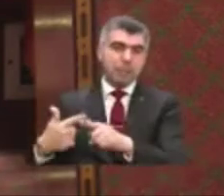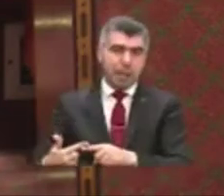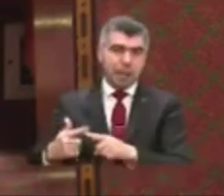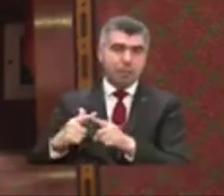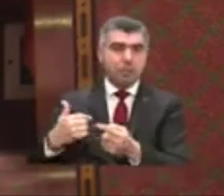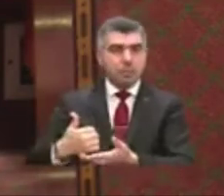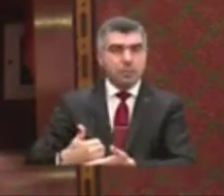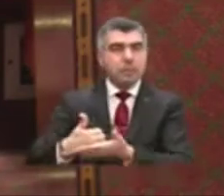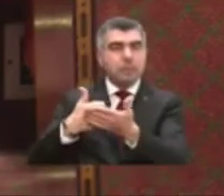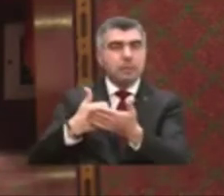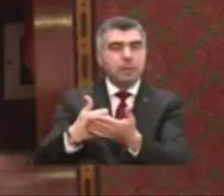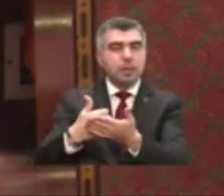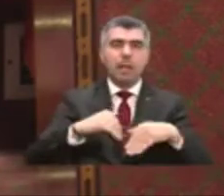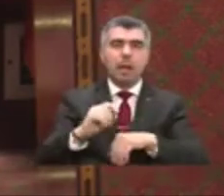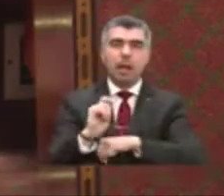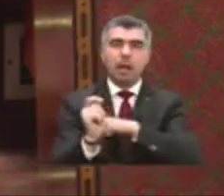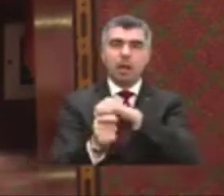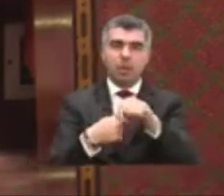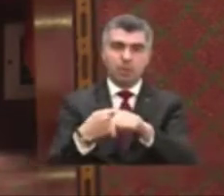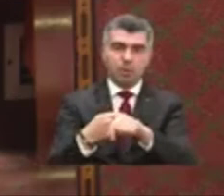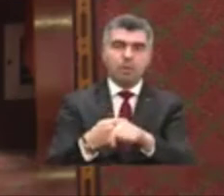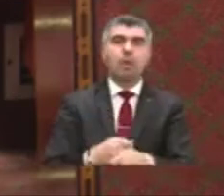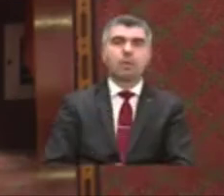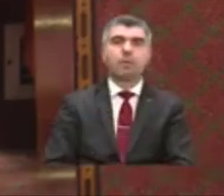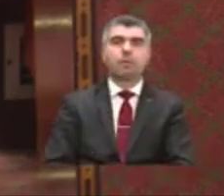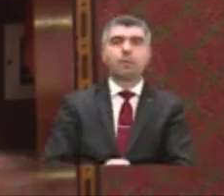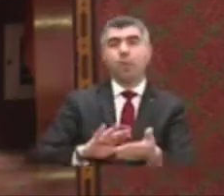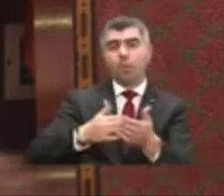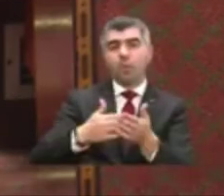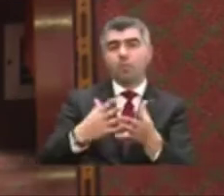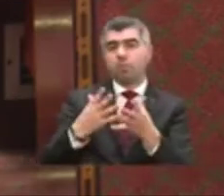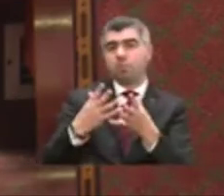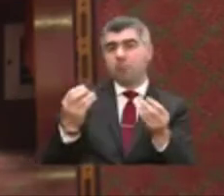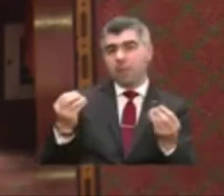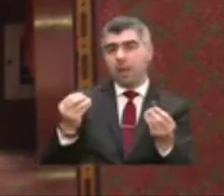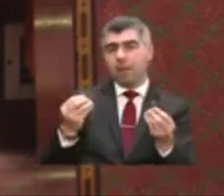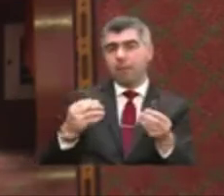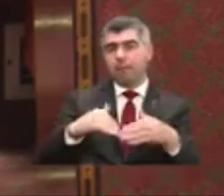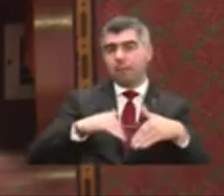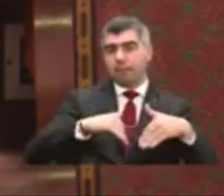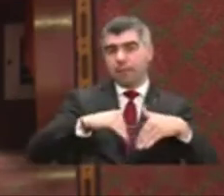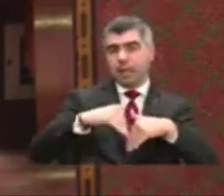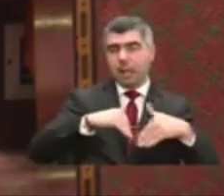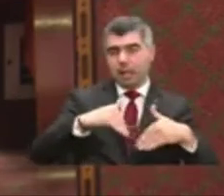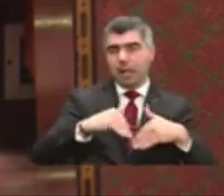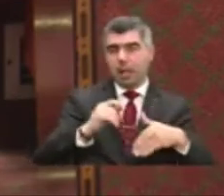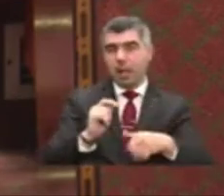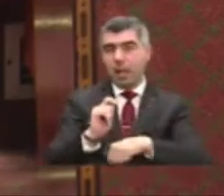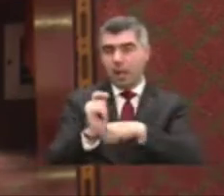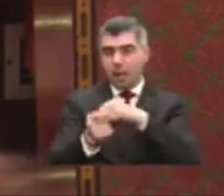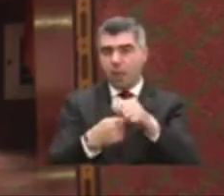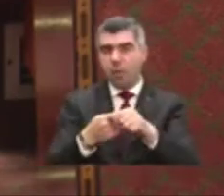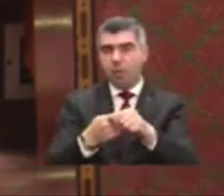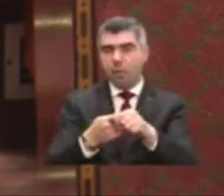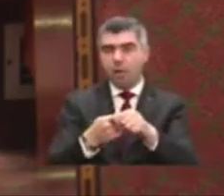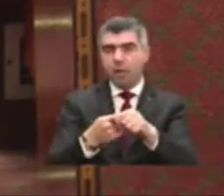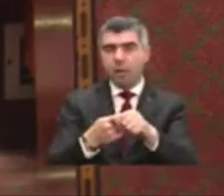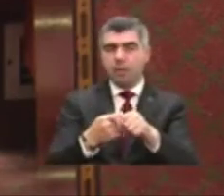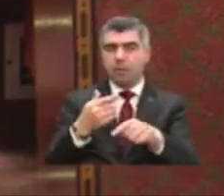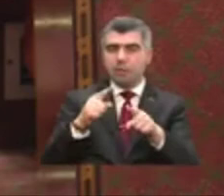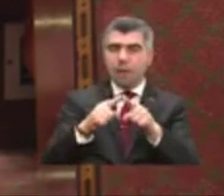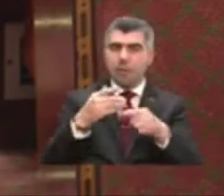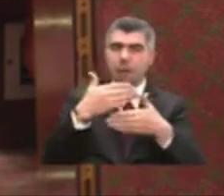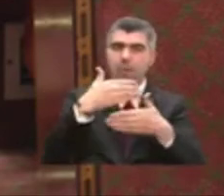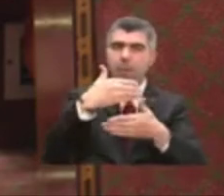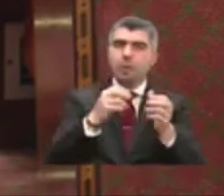الطرق القروية، لأن تبين أن العديد من هذه الطرق يتم تشيدها، ولكن بعد